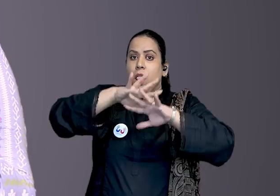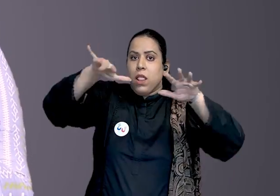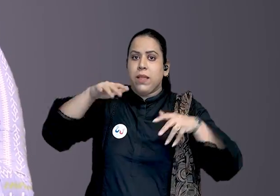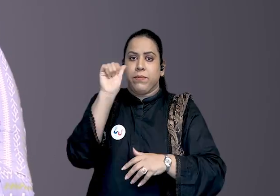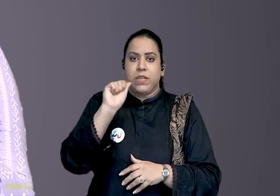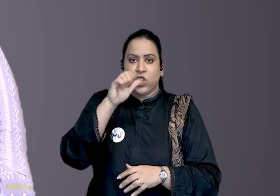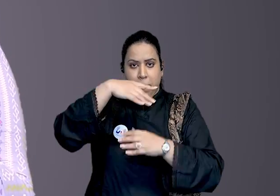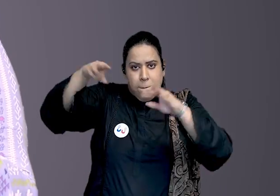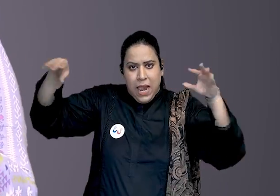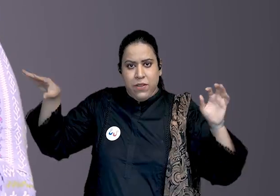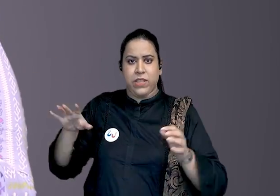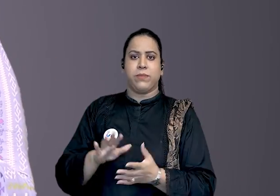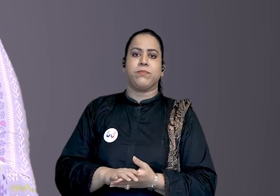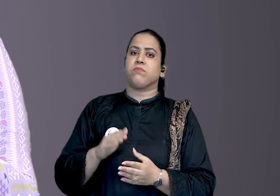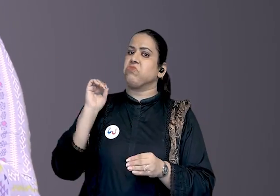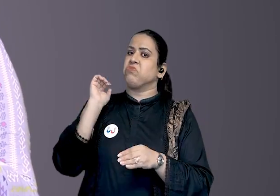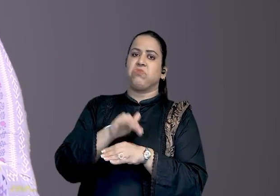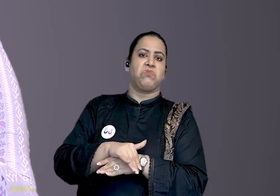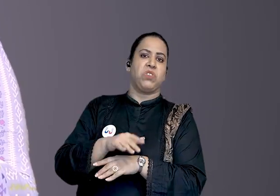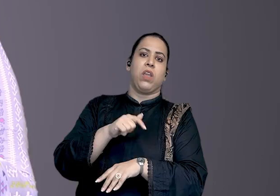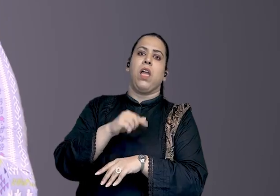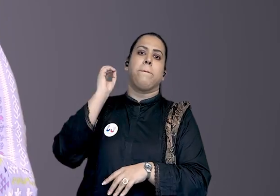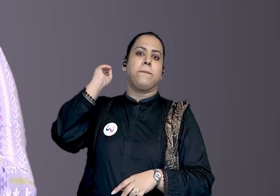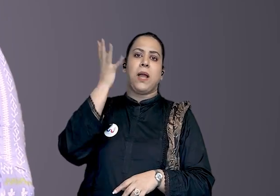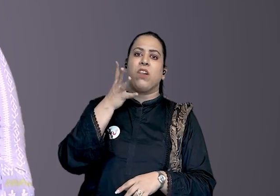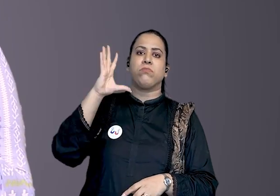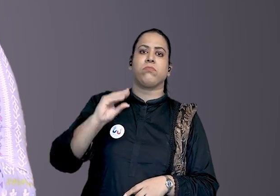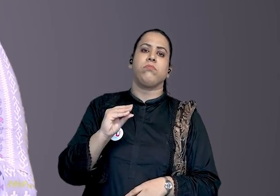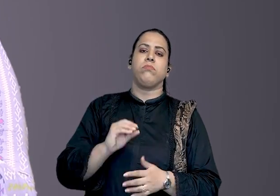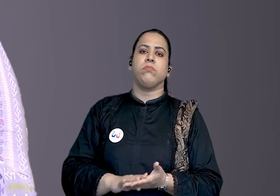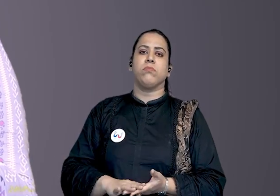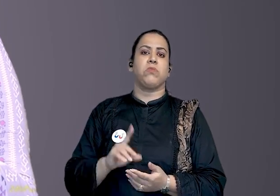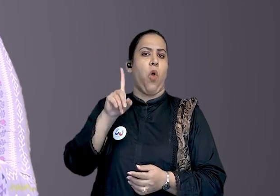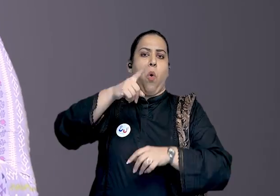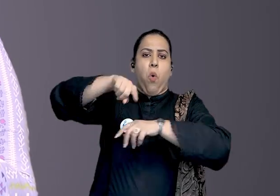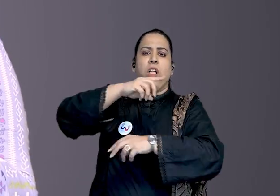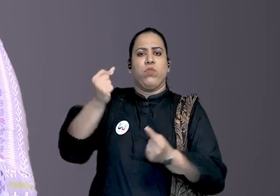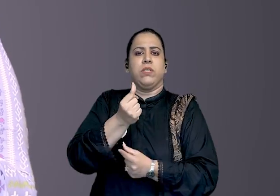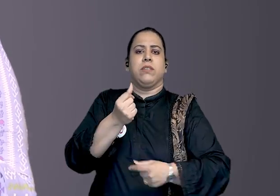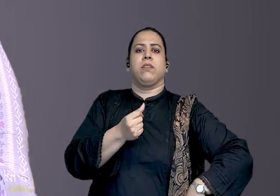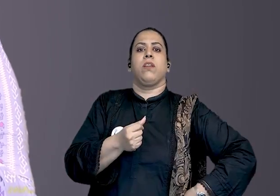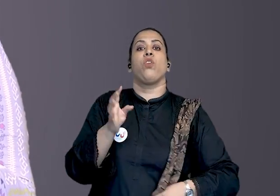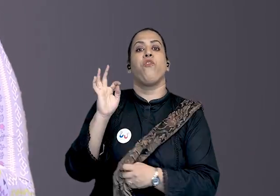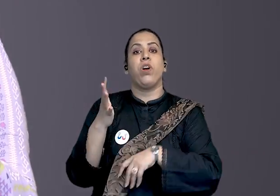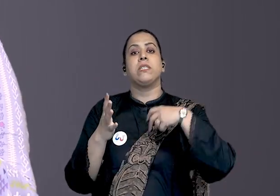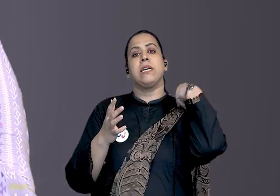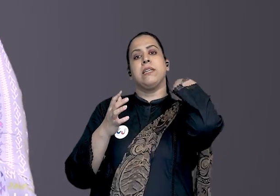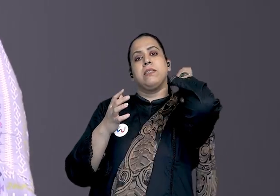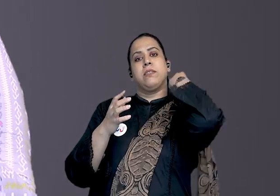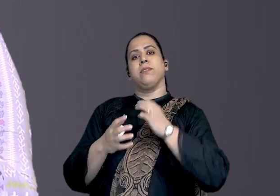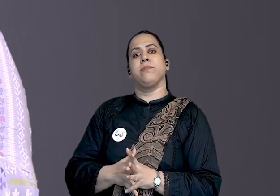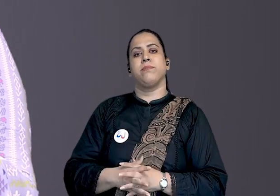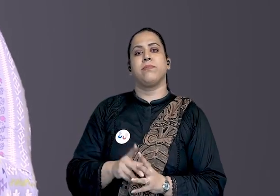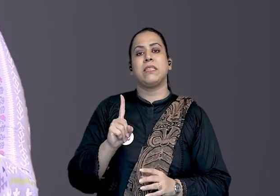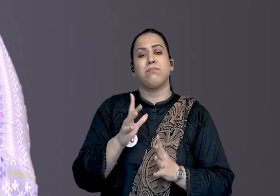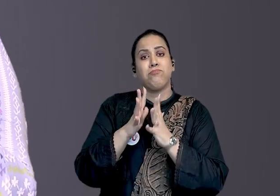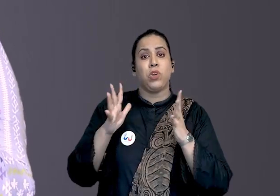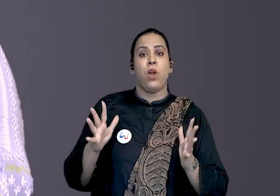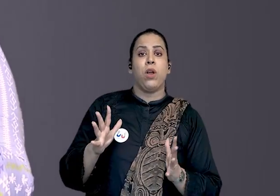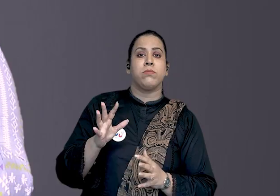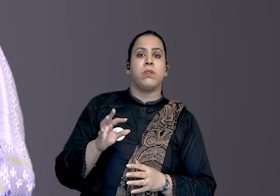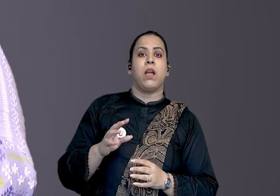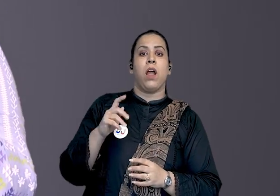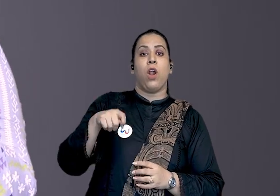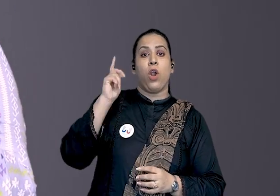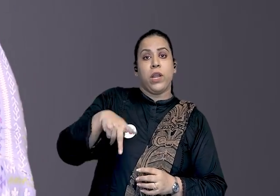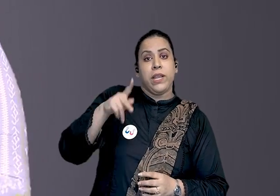نے اسٹیبلش کیا ہوا تھا ہندوستان میں آنے کے بعد. تو لوکلز کو یہ جنگ ہارنے کی ایک بہت بڑی وجہ وہ بھی ہے. تو اس